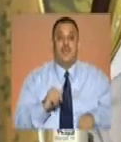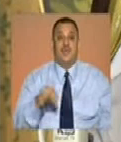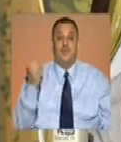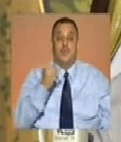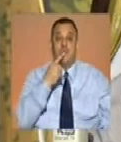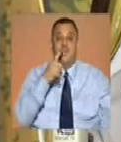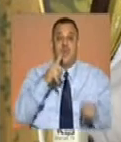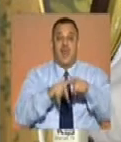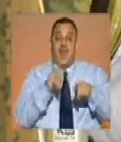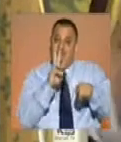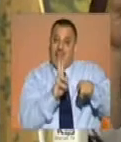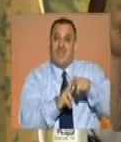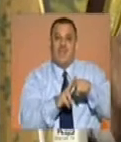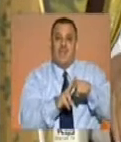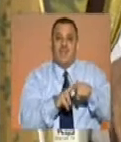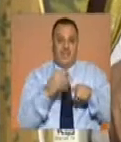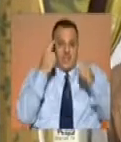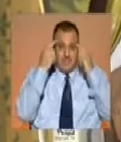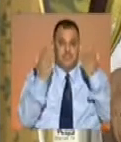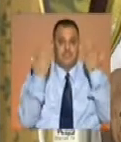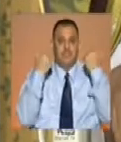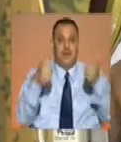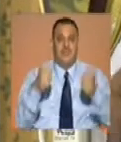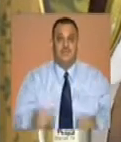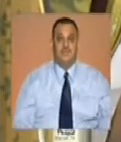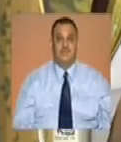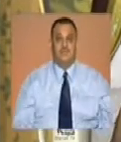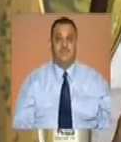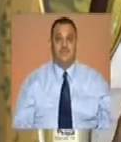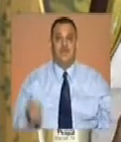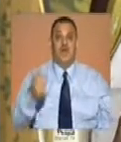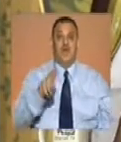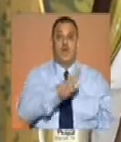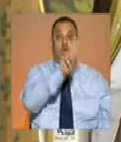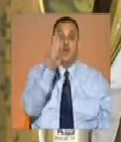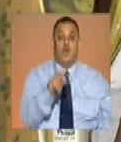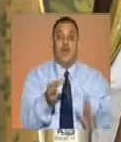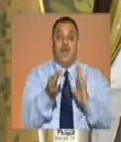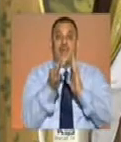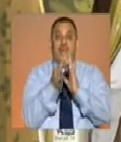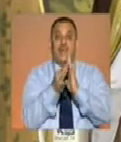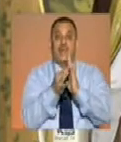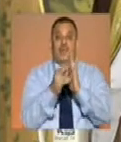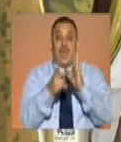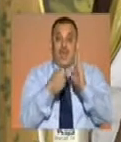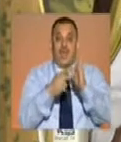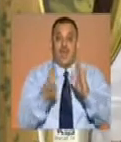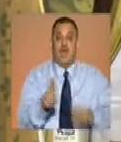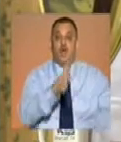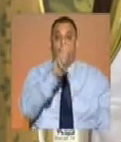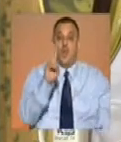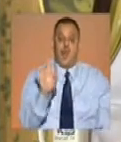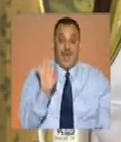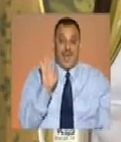مكانه ومن محله، ولذلك اصرف نفسك عن هذا بارك الله فيك. الأمر الثاني ما يتعلق بزوجتك، أيضا أعدت السؤال. أخي